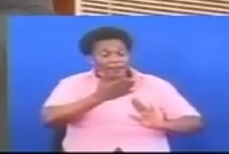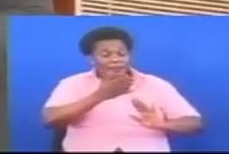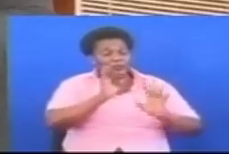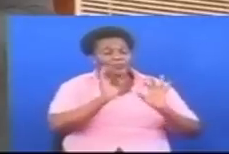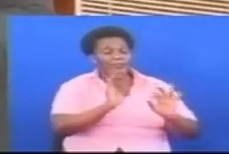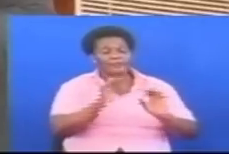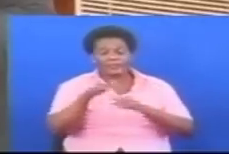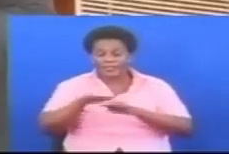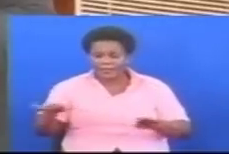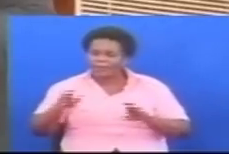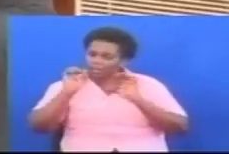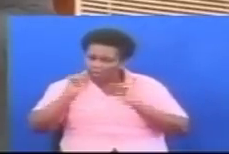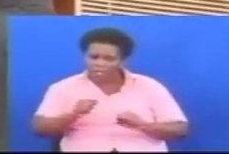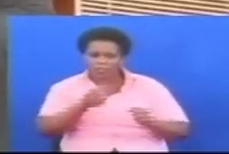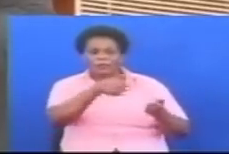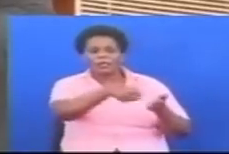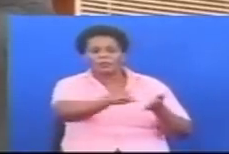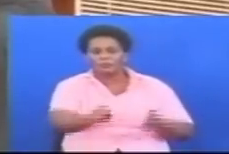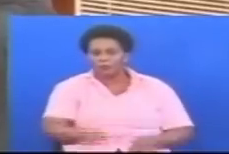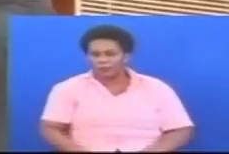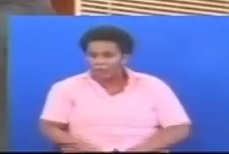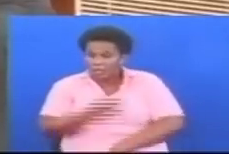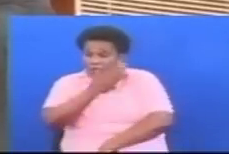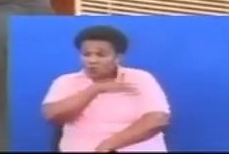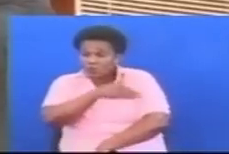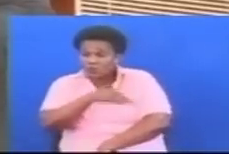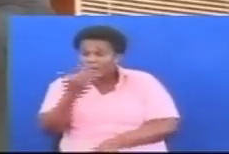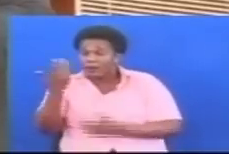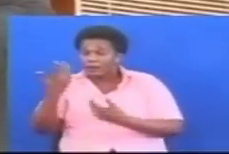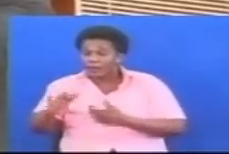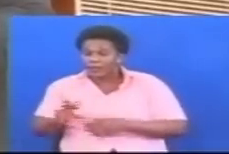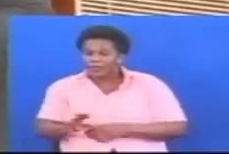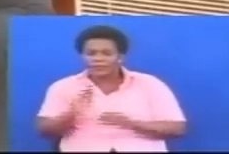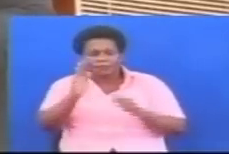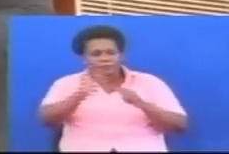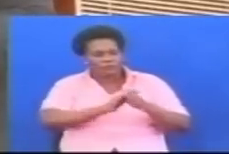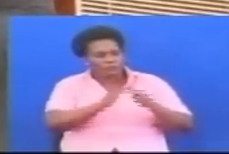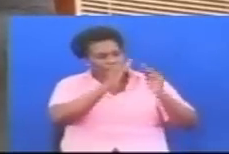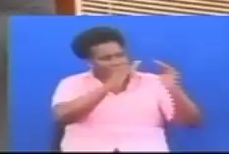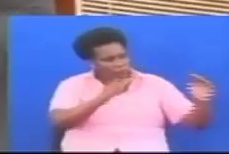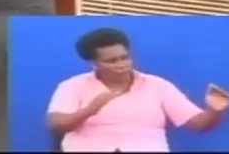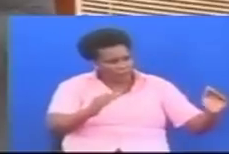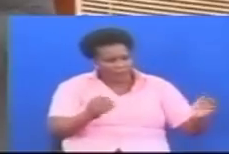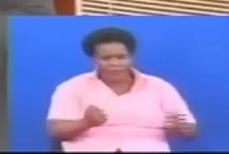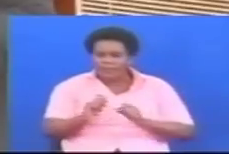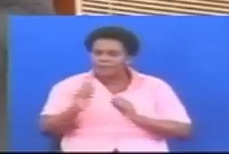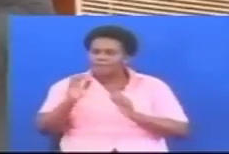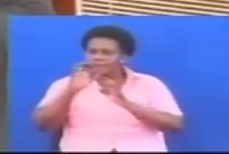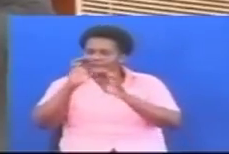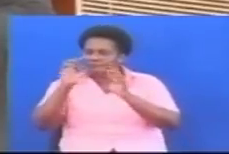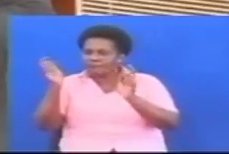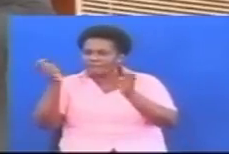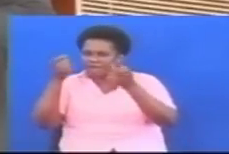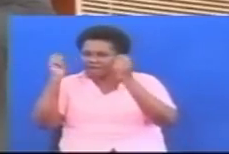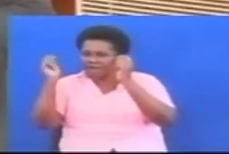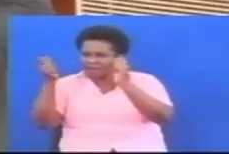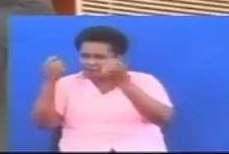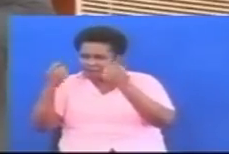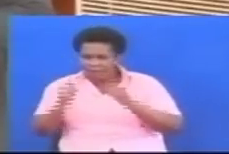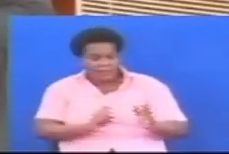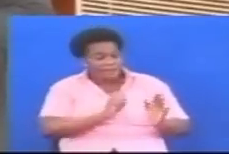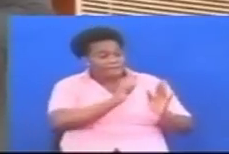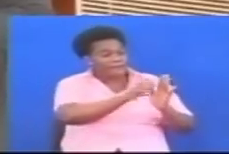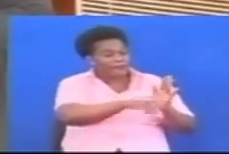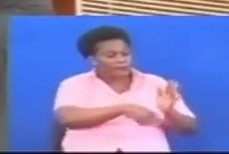yoyote. Hivyo huduma hii ya maji, iwe ni kwa matumizi ya majumbani, iwe ni matumizi ya mifugo, iwe ni matumizi ya viwandani au